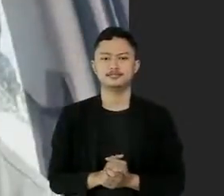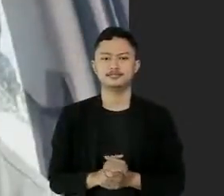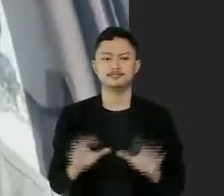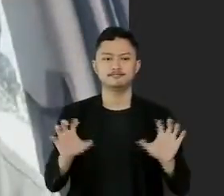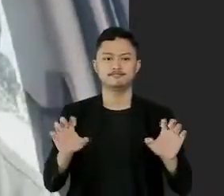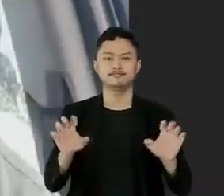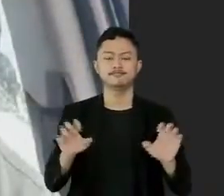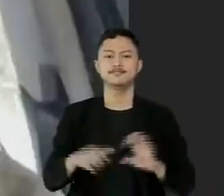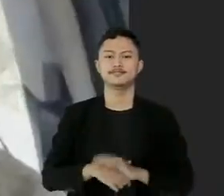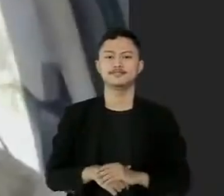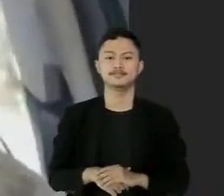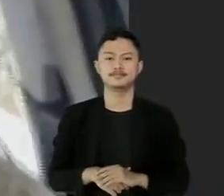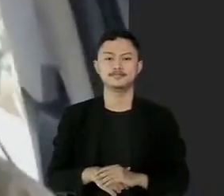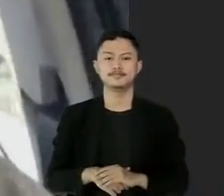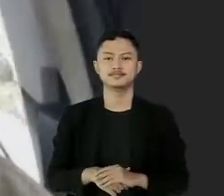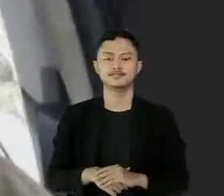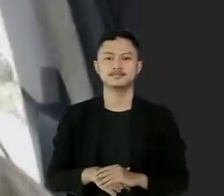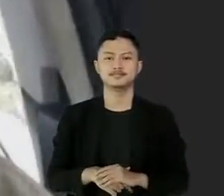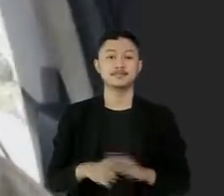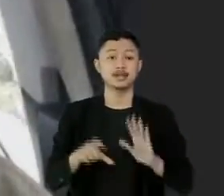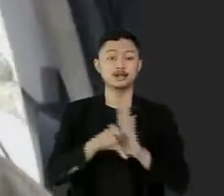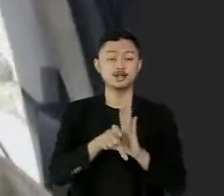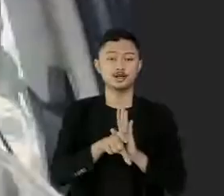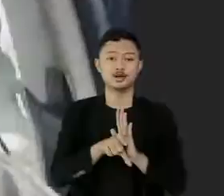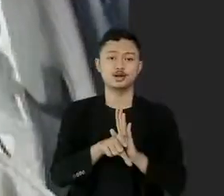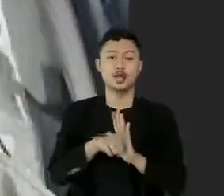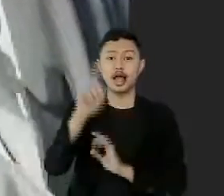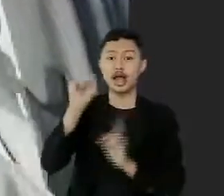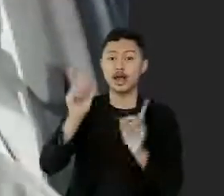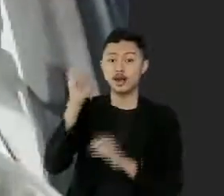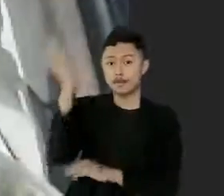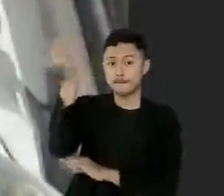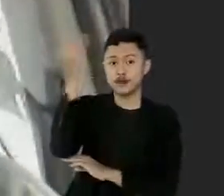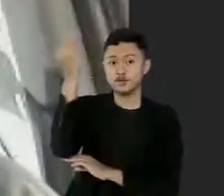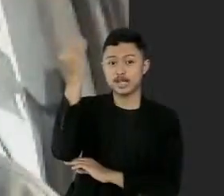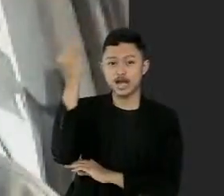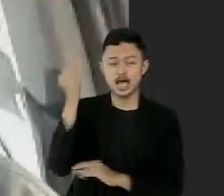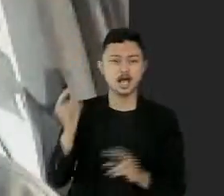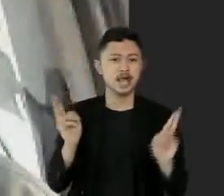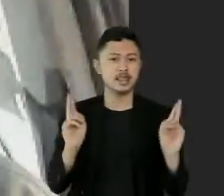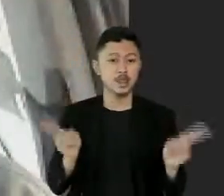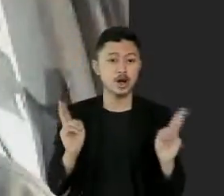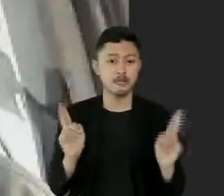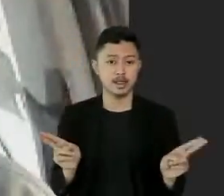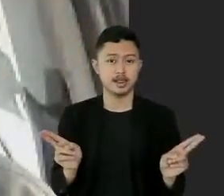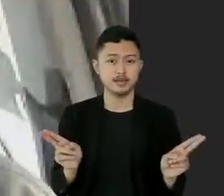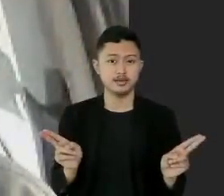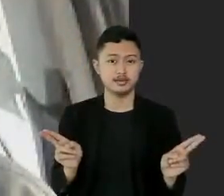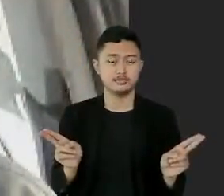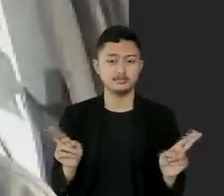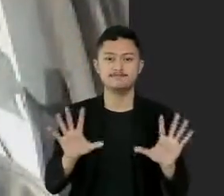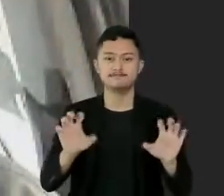ini kadang-kadang bahwa ketika nanti pariwisata itu akan buka normal kembali,